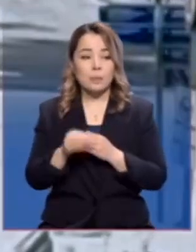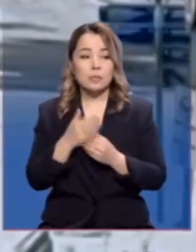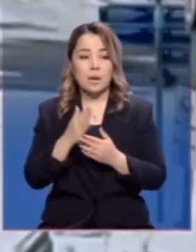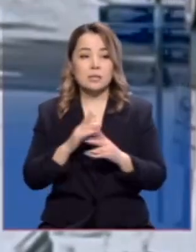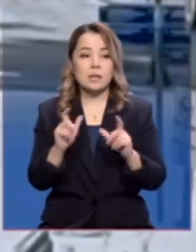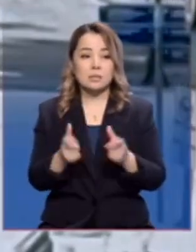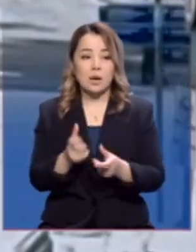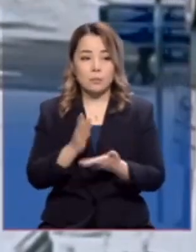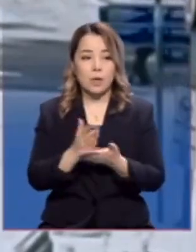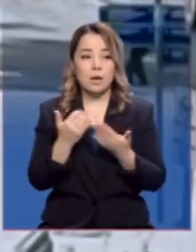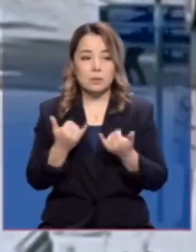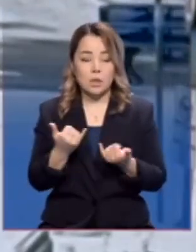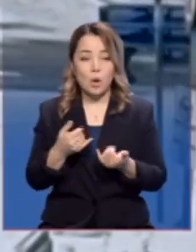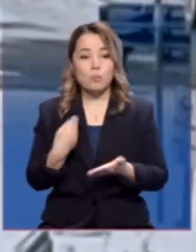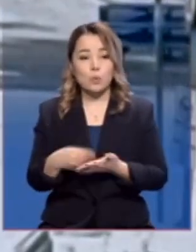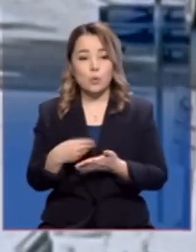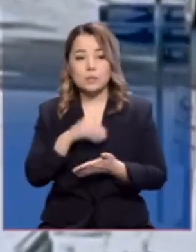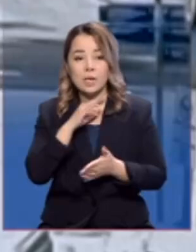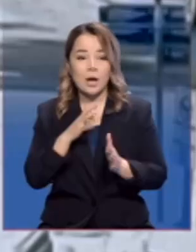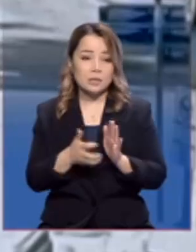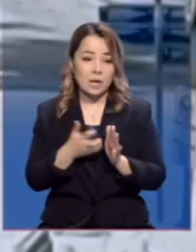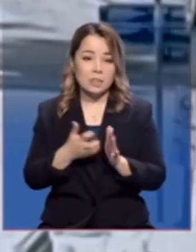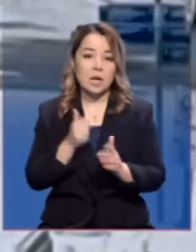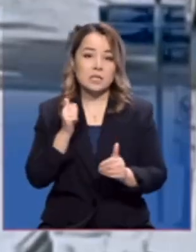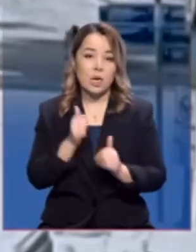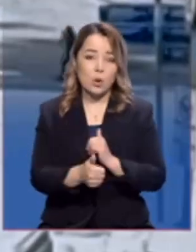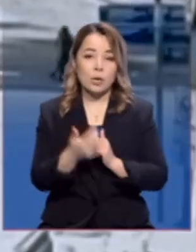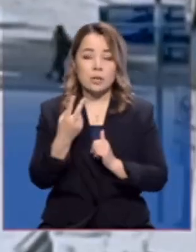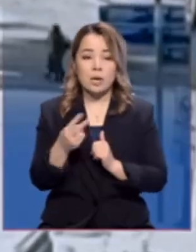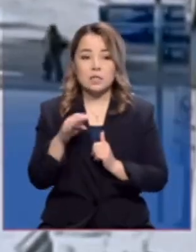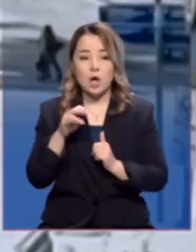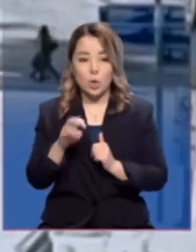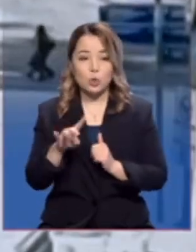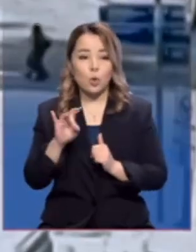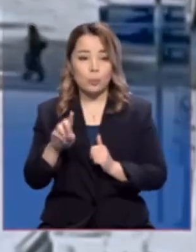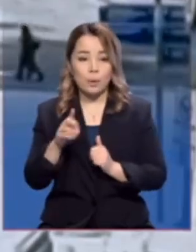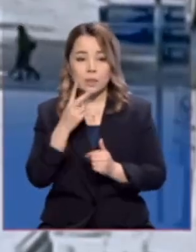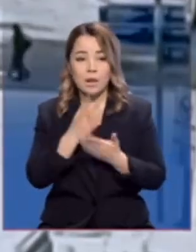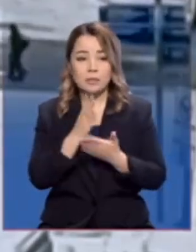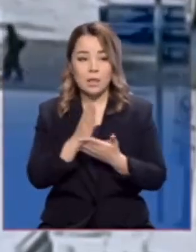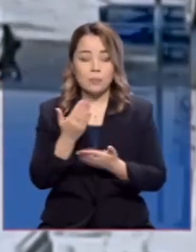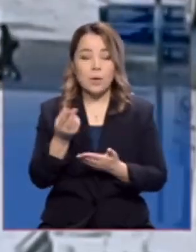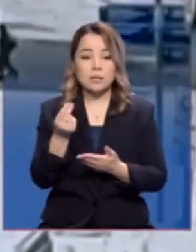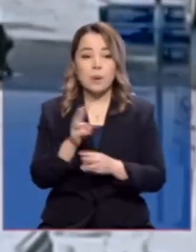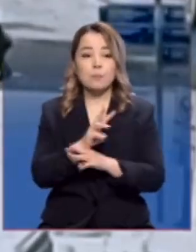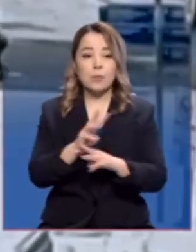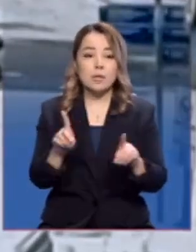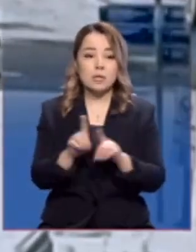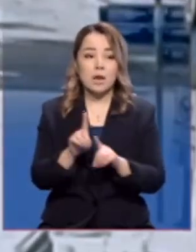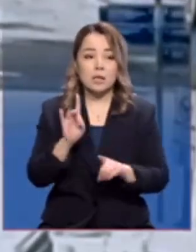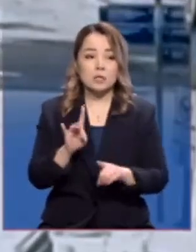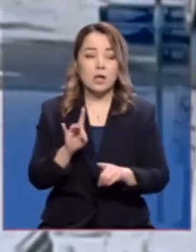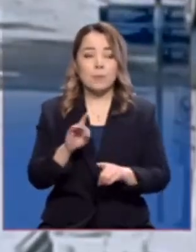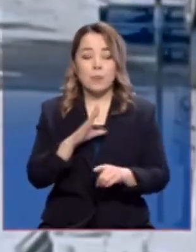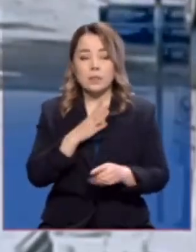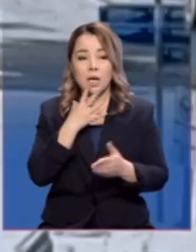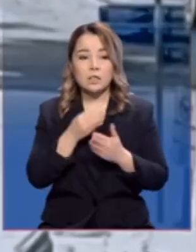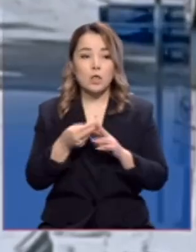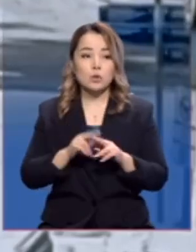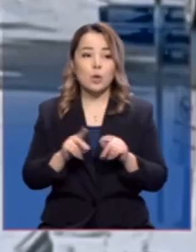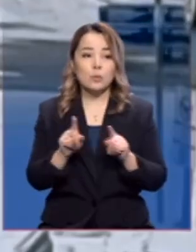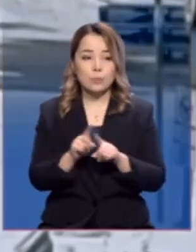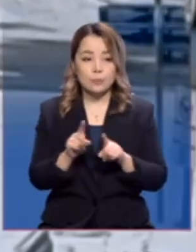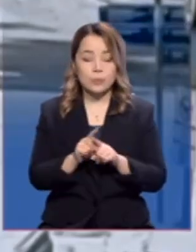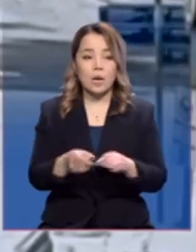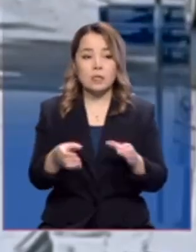санкция салынды, сондықтан бюджет тапшылығы рекордтық 2 триллион рубльге жетті. Қаржы министрлігі бюджет тапшылығын жабу үшін